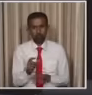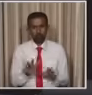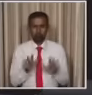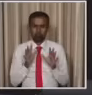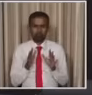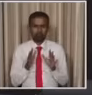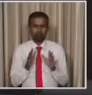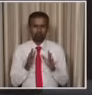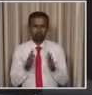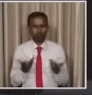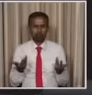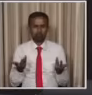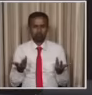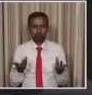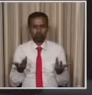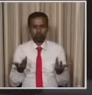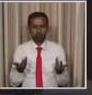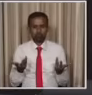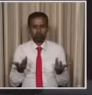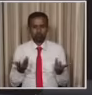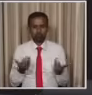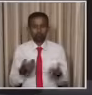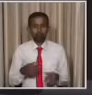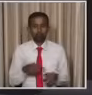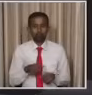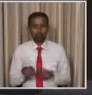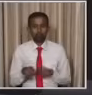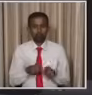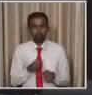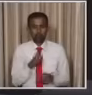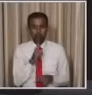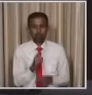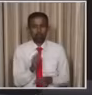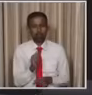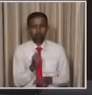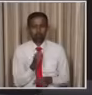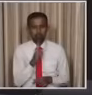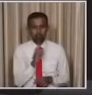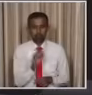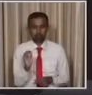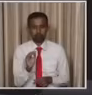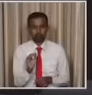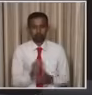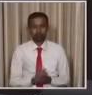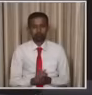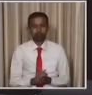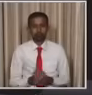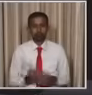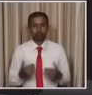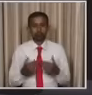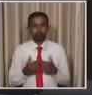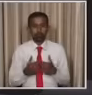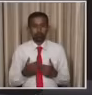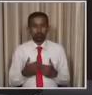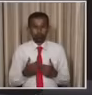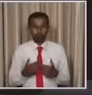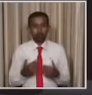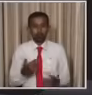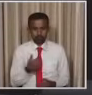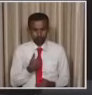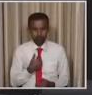වෙන්න හේතුවකුත් නැහැ. මං එහෙම කියන්නේ ඇයි කියලා මං කියන්නේ, අපි තමයි